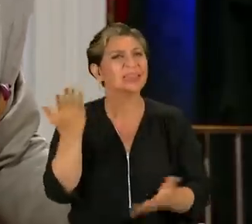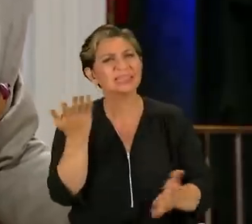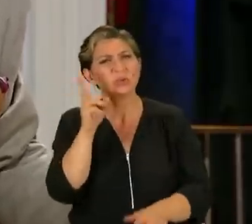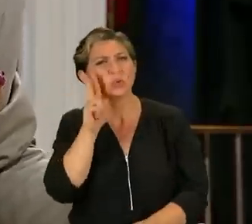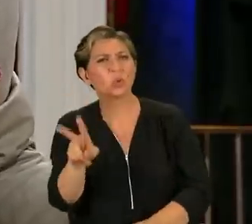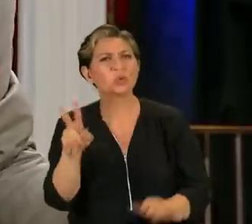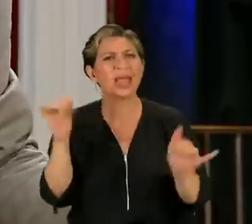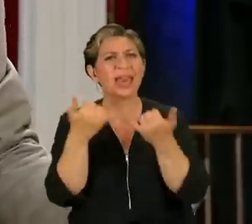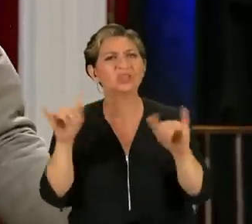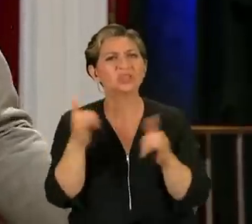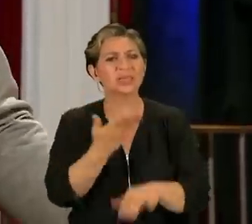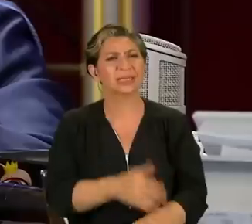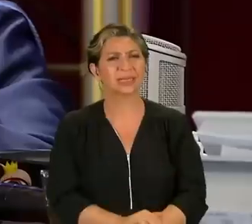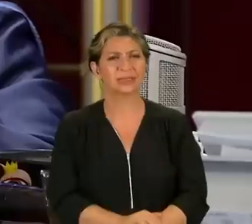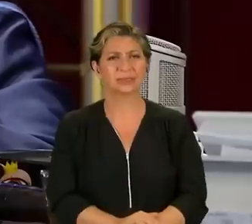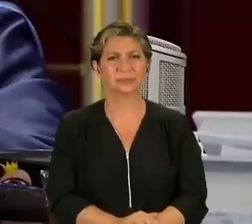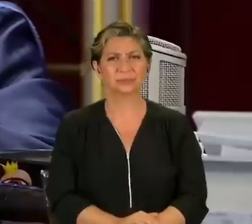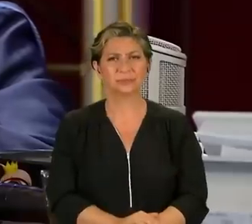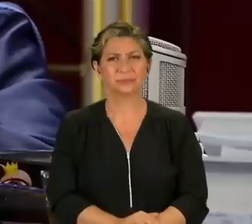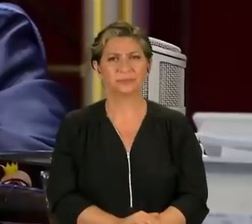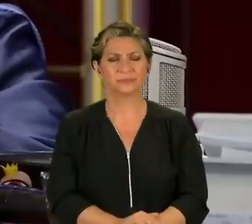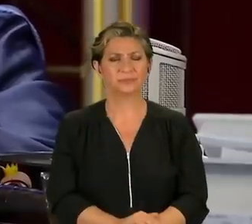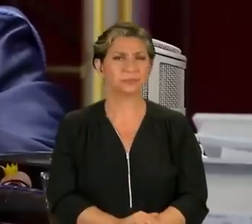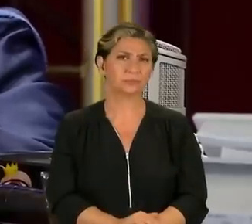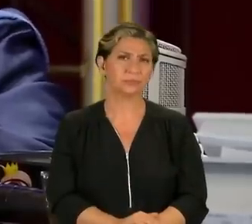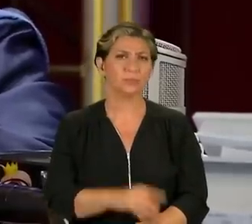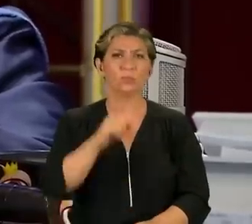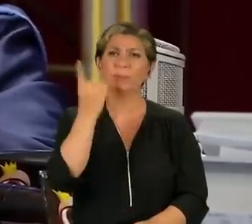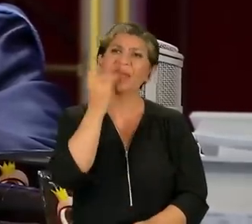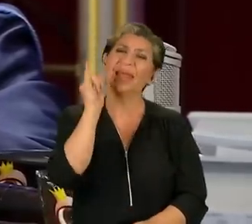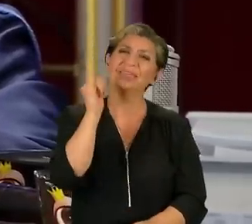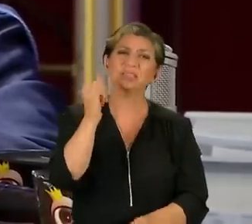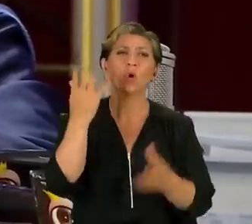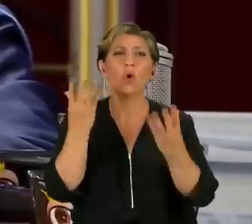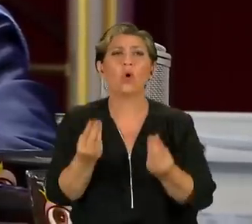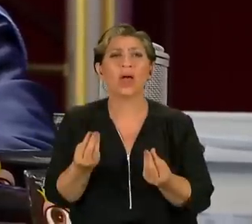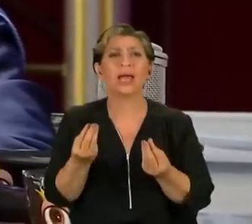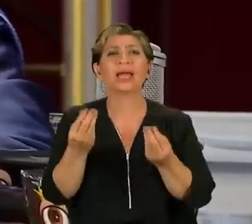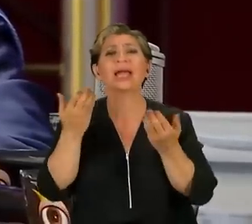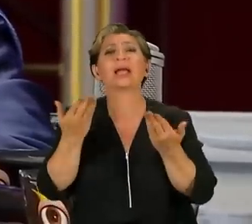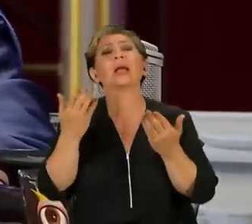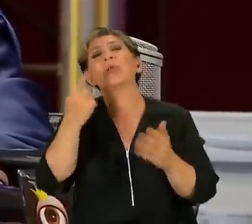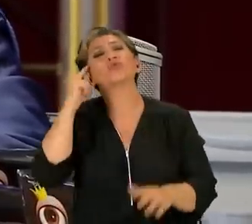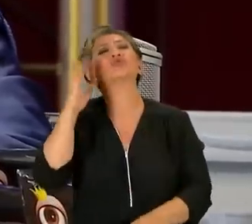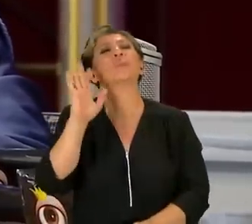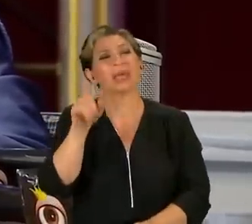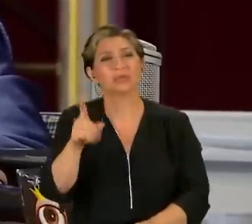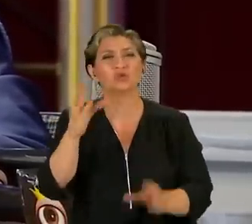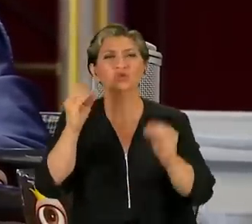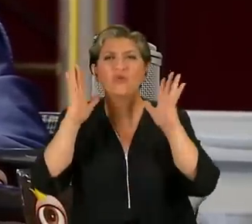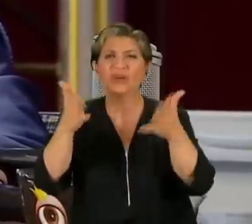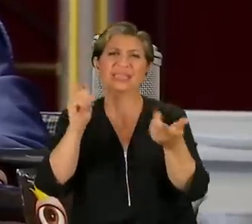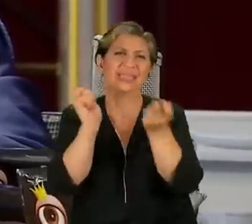nasıl buluyorsun eğlenceyi? Yani bu bir eleştiri diye kabul etmeyelim. Çok